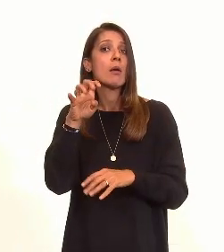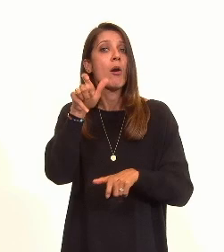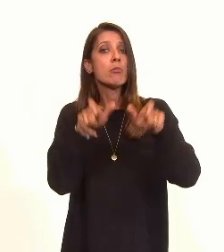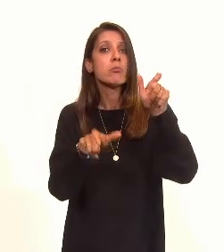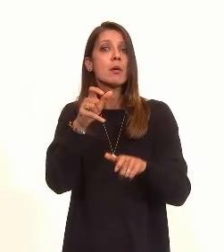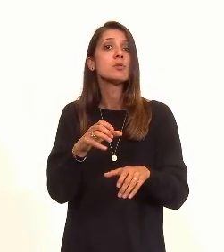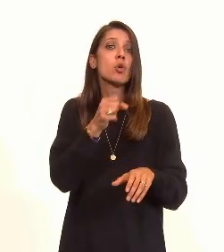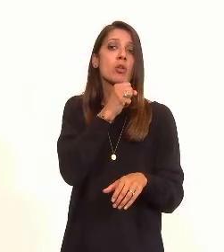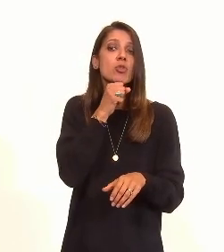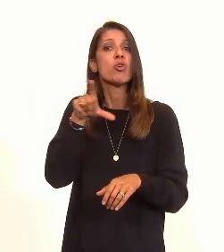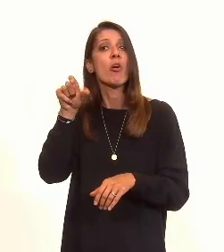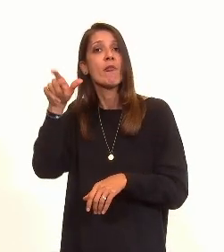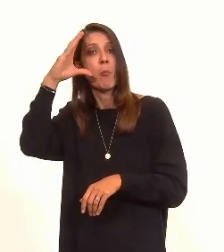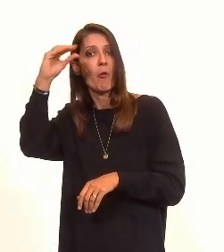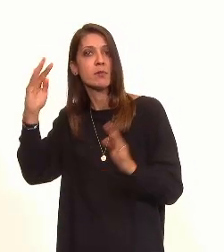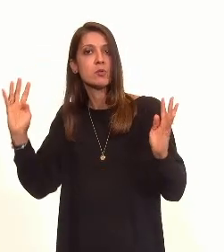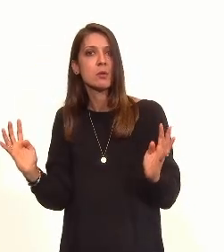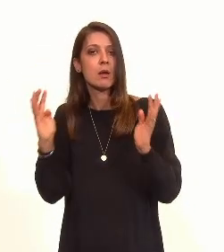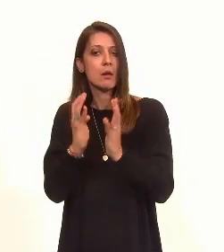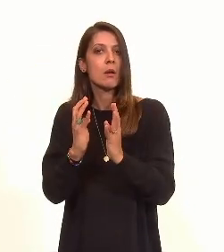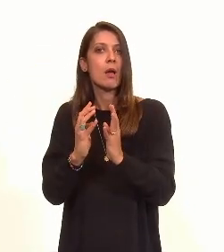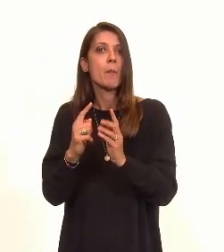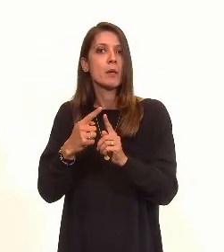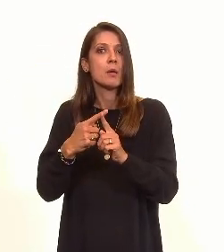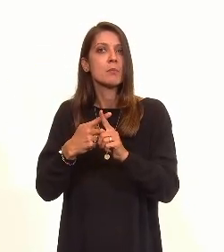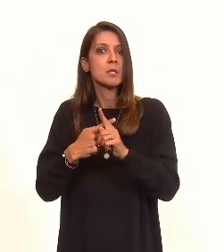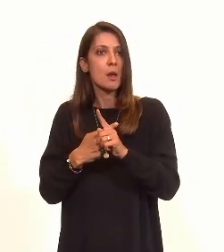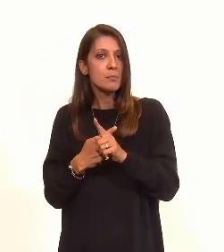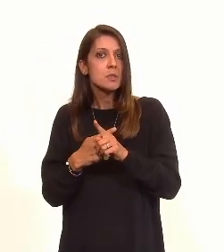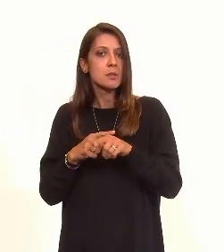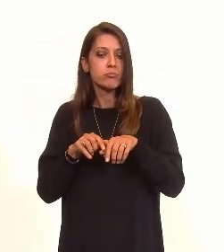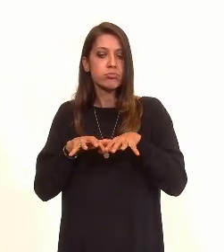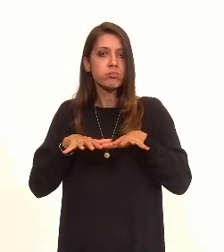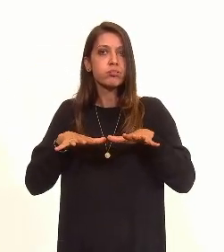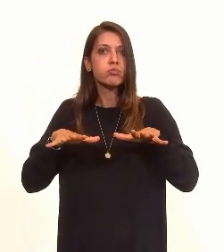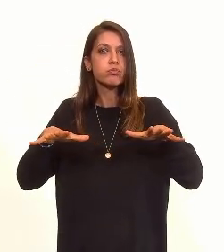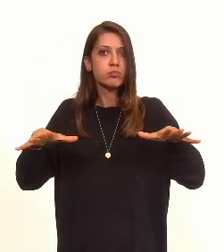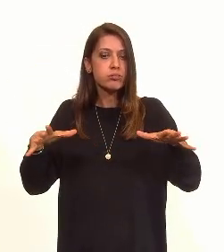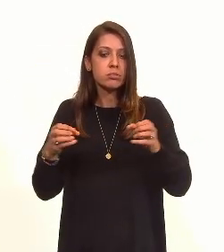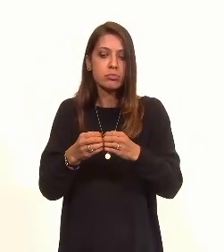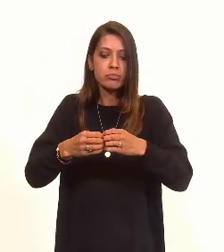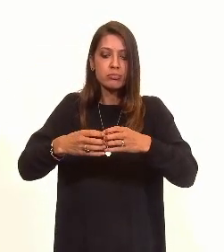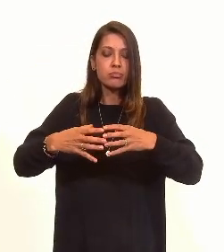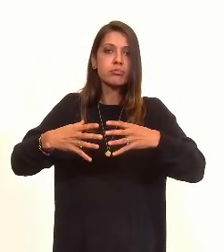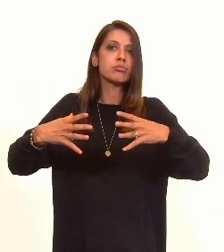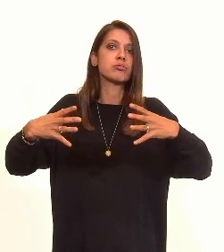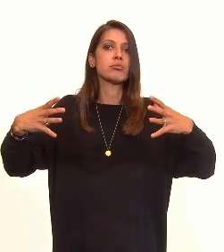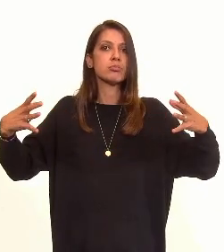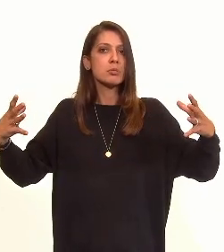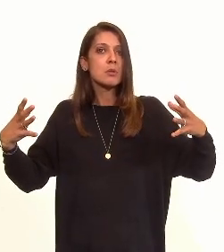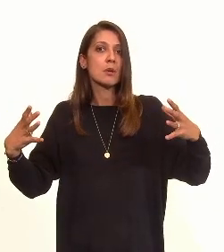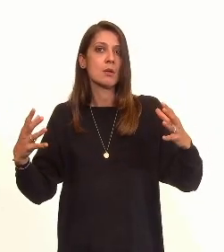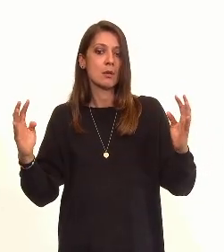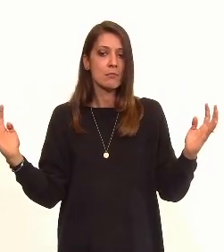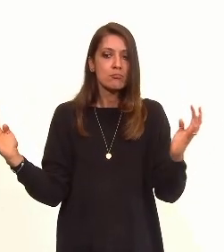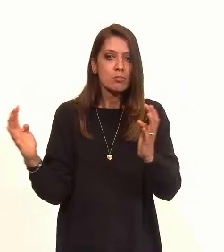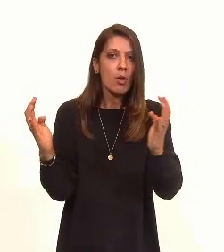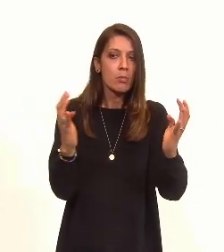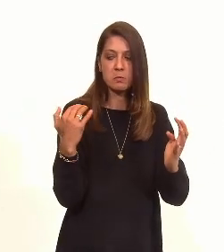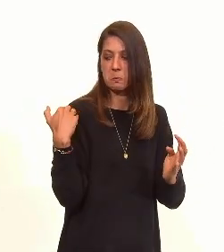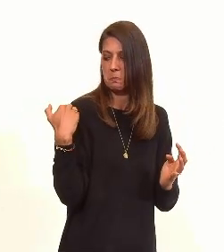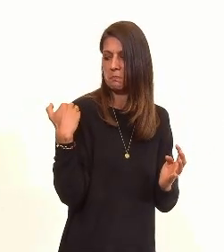20 professionnels. Et puis, on voit bien que d'année en année, les effectifs vont croissant. Là, on sort tout juste,